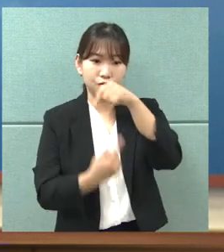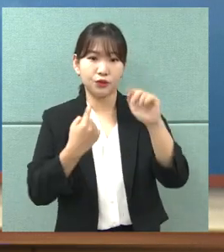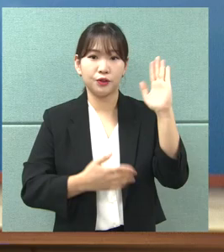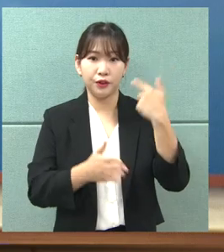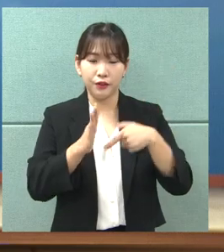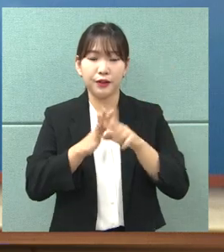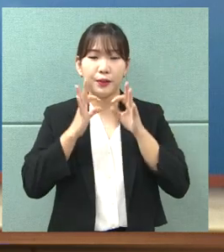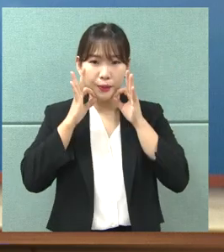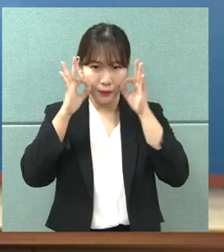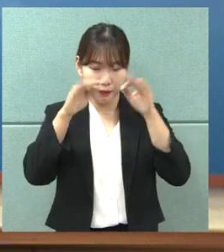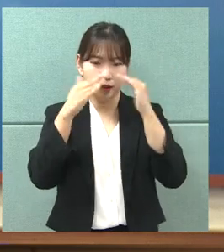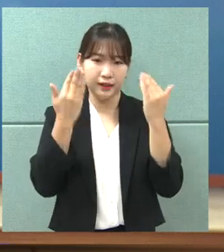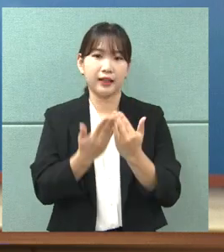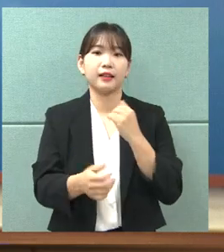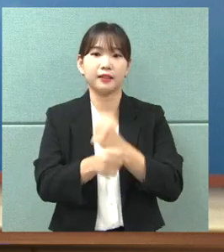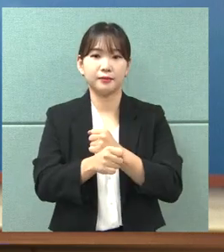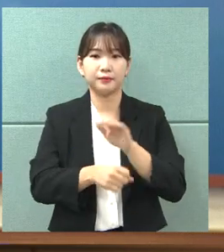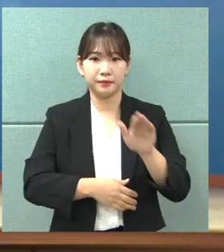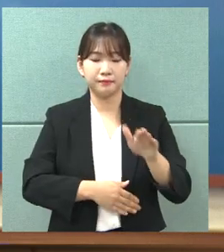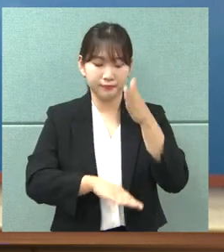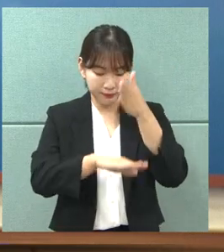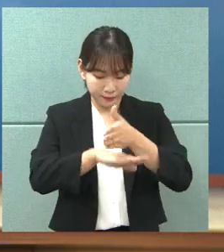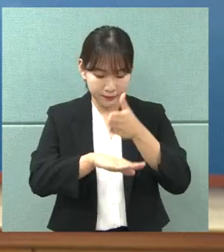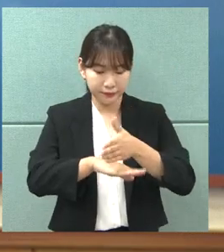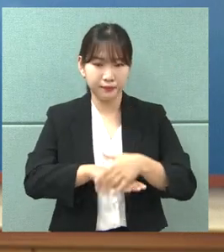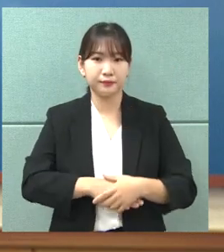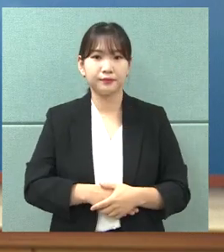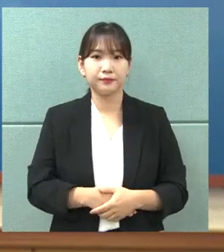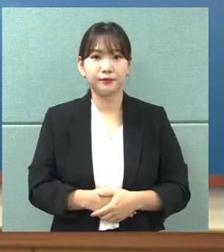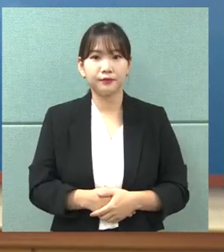다 하겠습니다 감사합니다